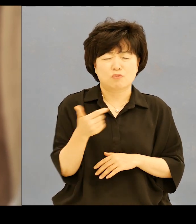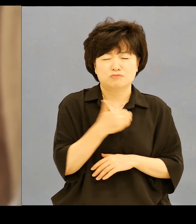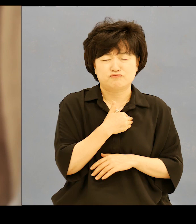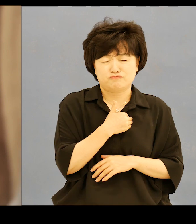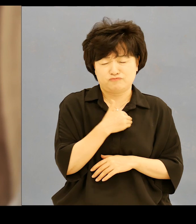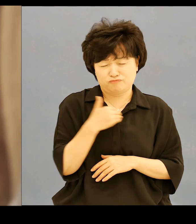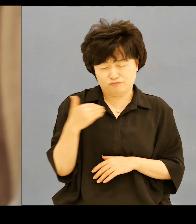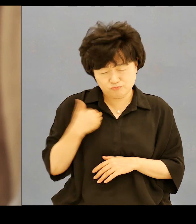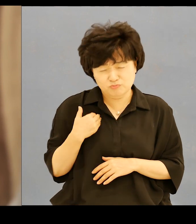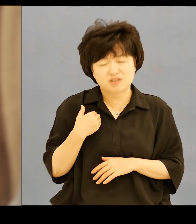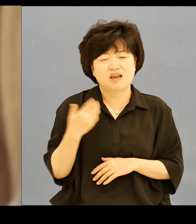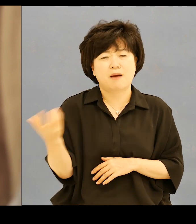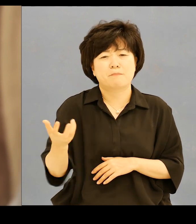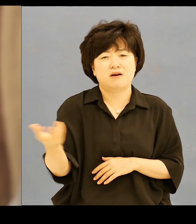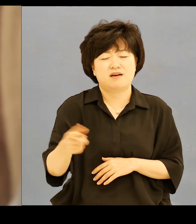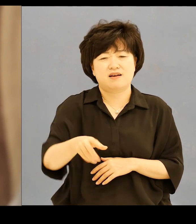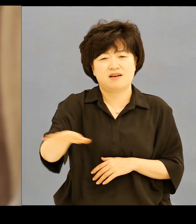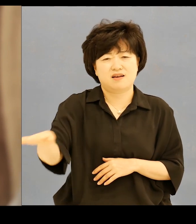많이 힘들었고